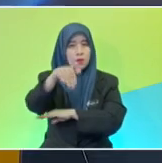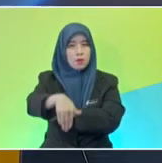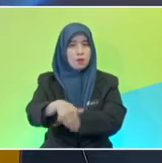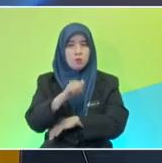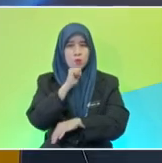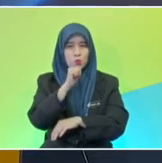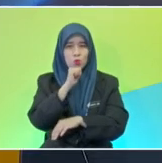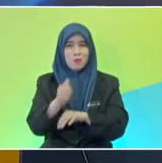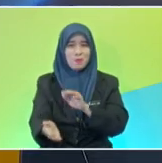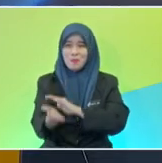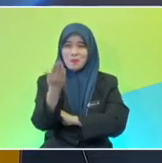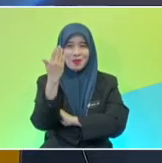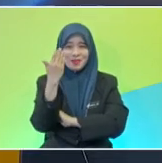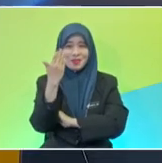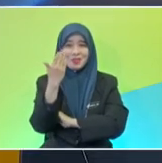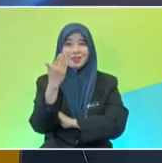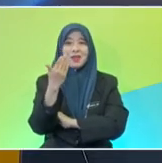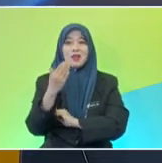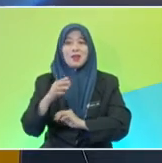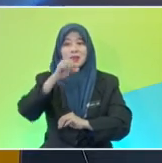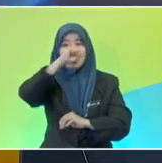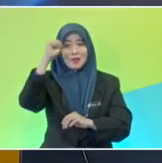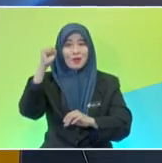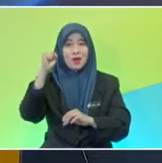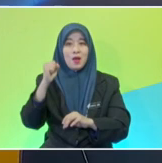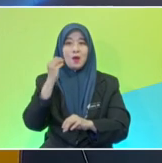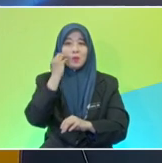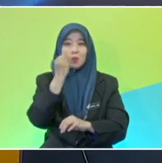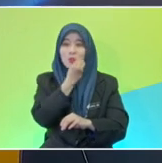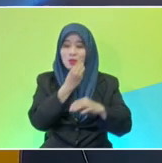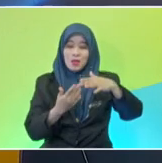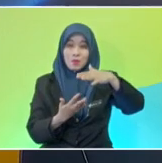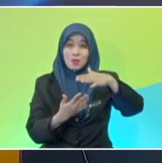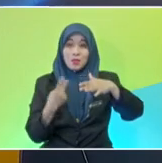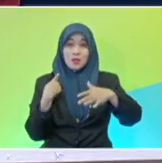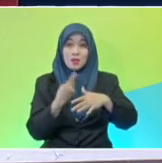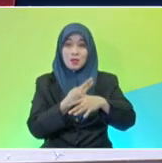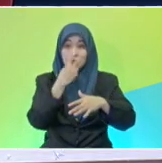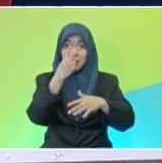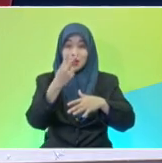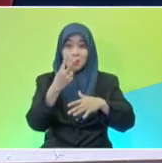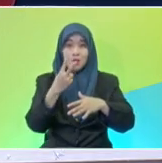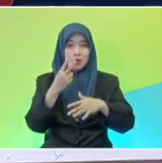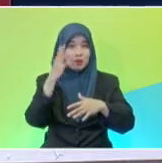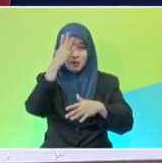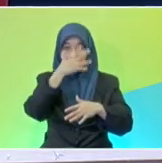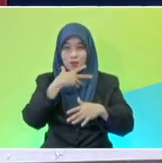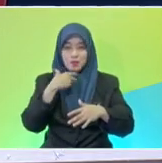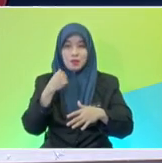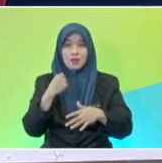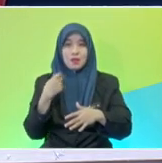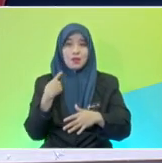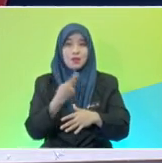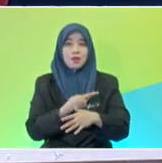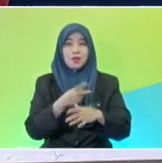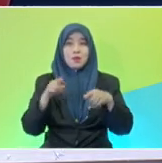tidak pernah dibuat oleh orang. Sebab bunga api ni kita nampak waktu sebab malam. Dia waktu malam dia akan cantik sangat. Jadi kita akan pergi